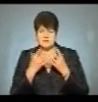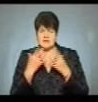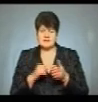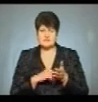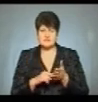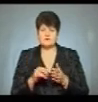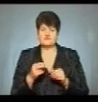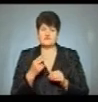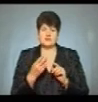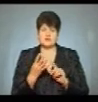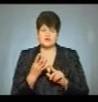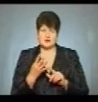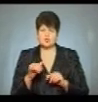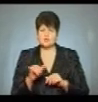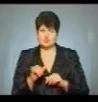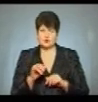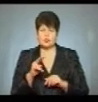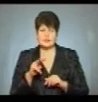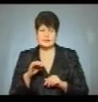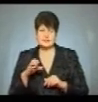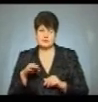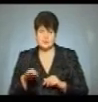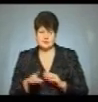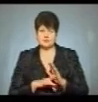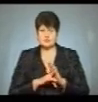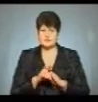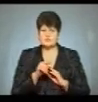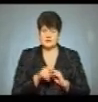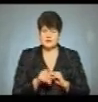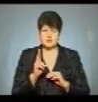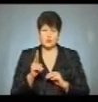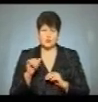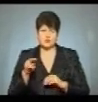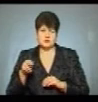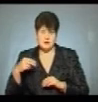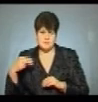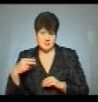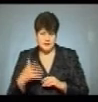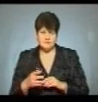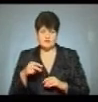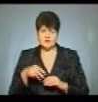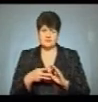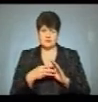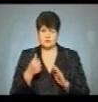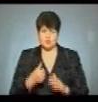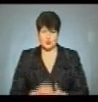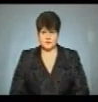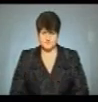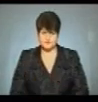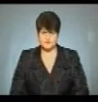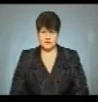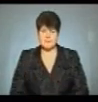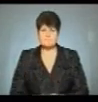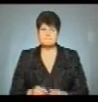суботу листопада. Запровадив його президент України Леонід Кучма у 1998 році. У